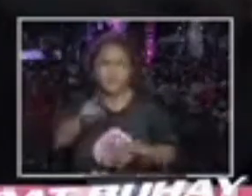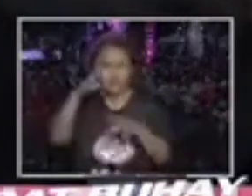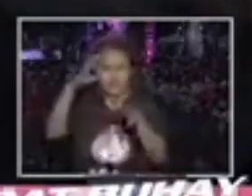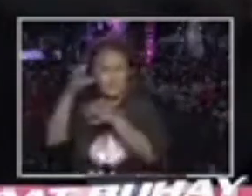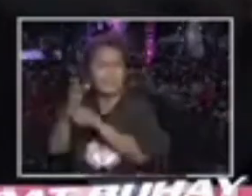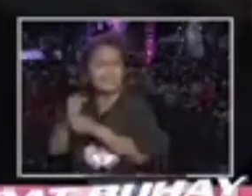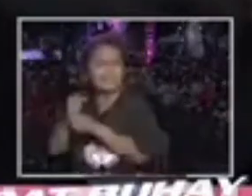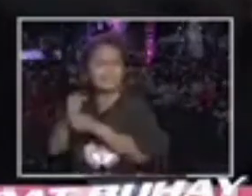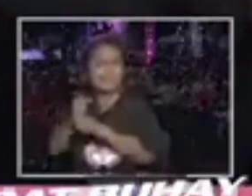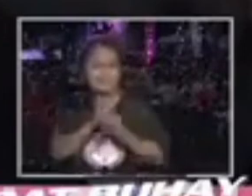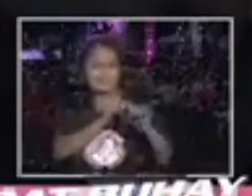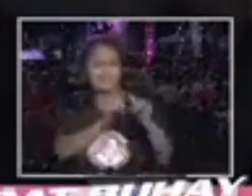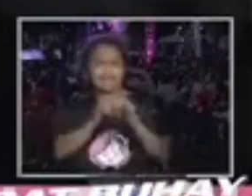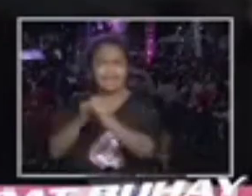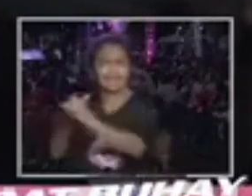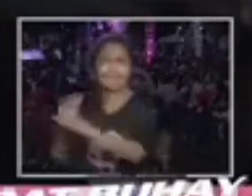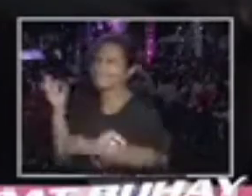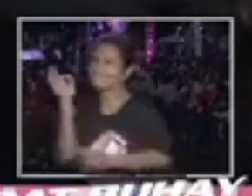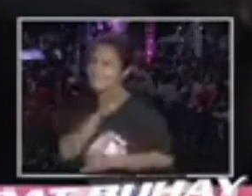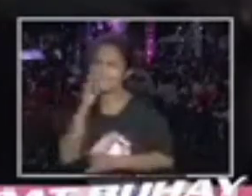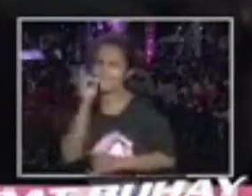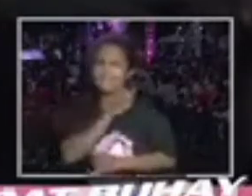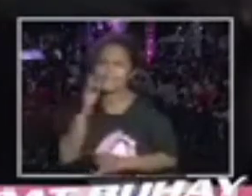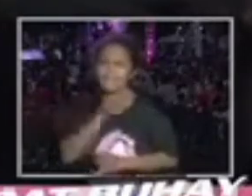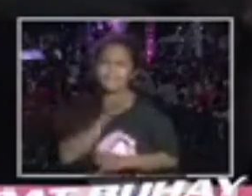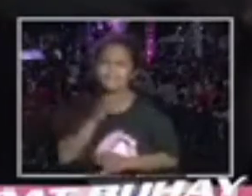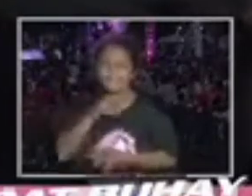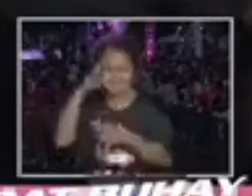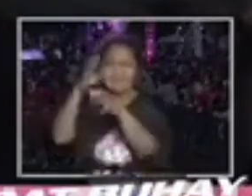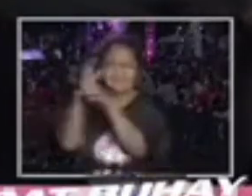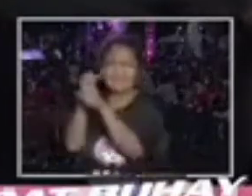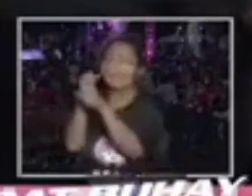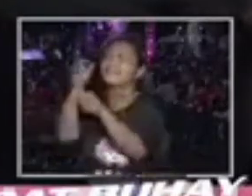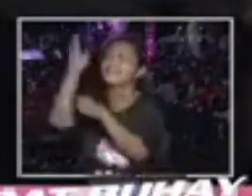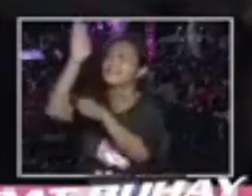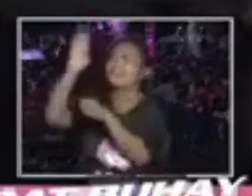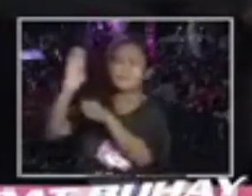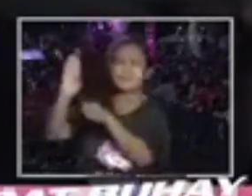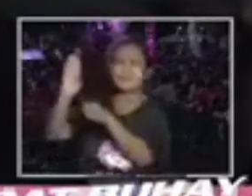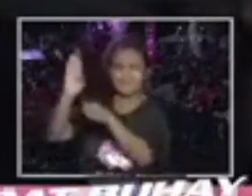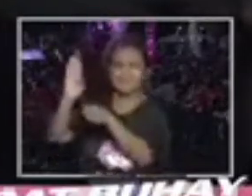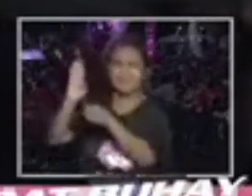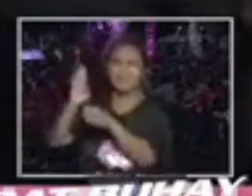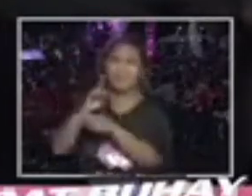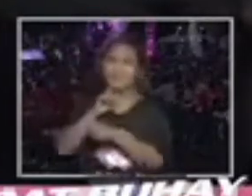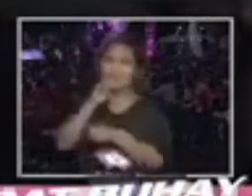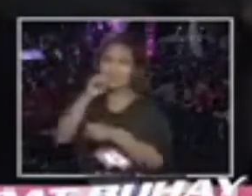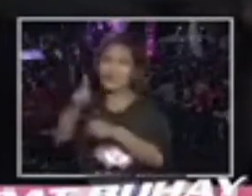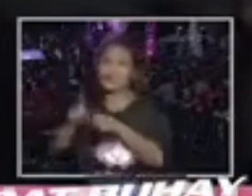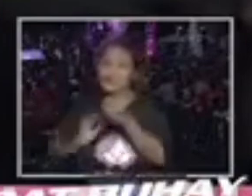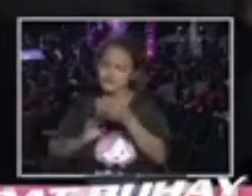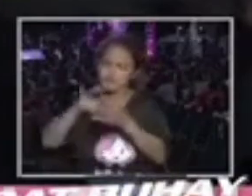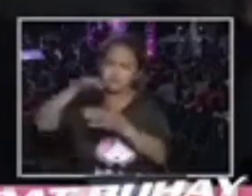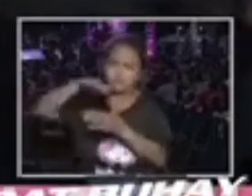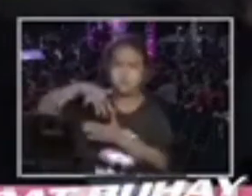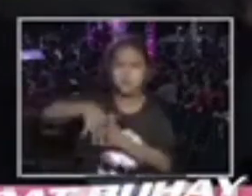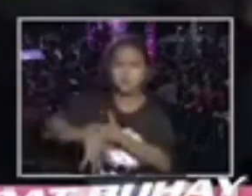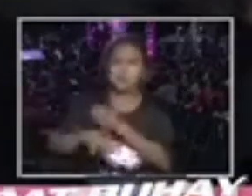nagtitiwala sa kapwa Pilipino, nananalig sa Diyos, nag-uumapaw sa